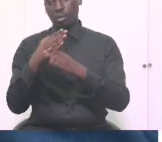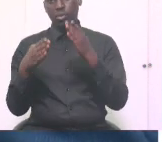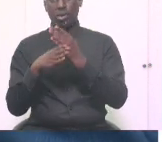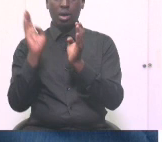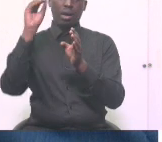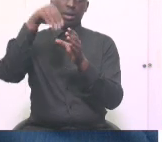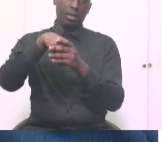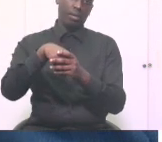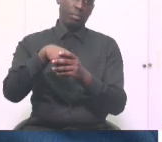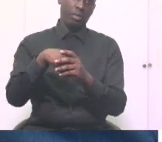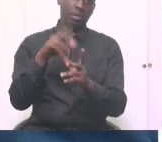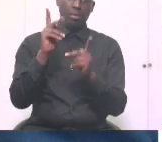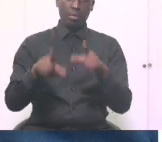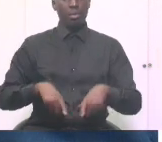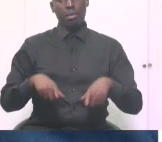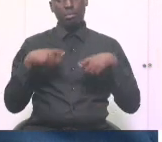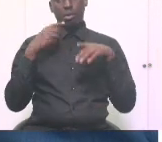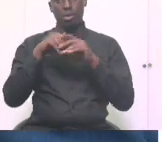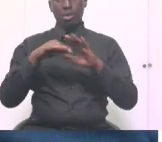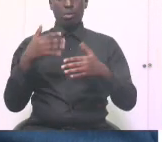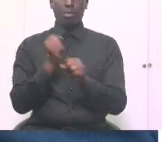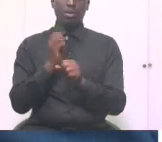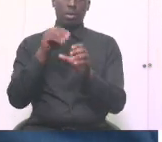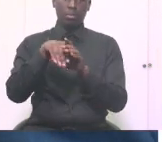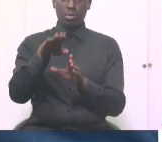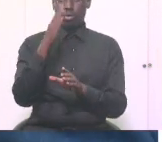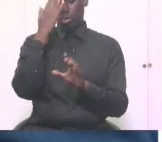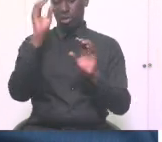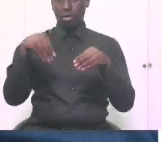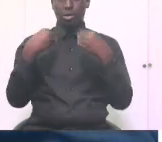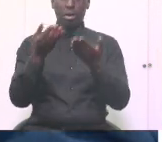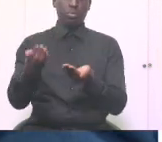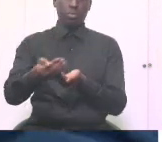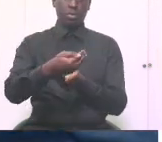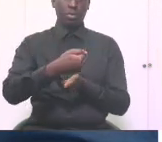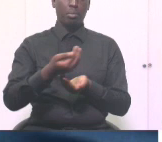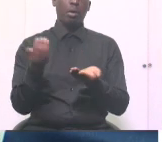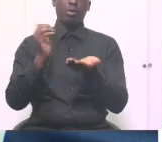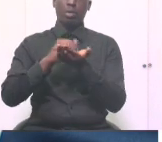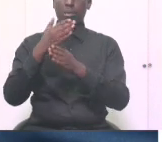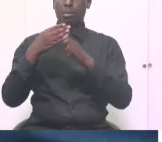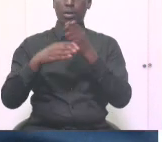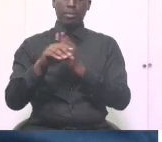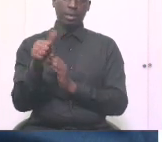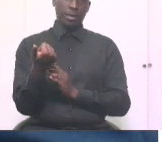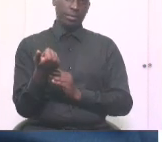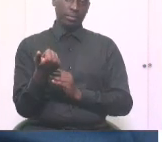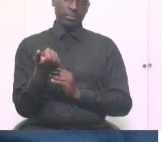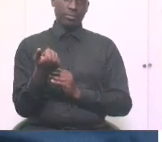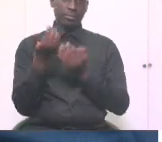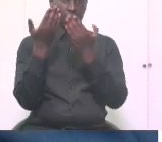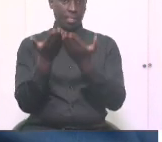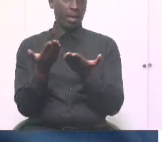akajyamo abaturamo cyangwa abakoreramo byatanga umusaruro bakongera bakubaka ibindi